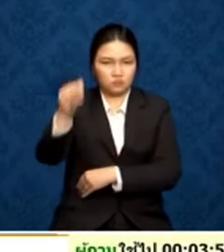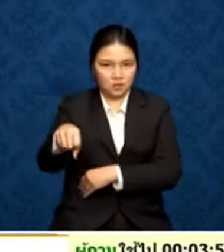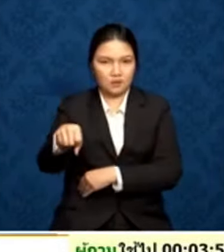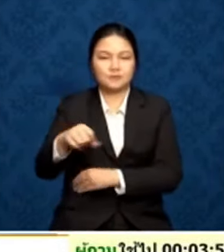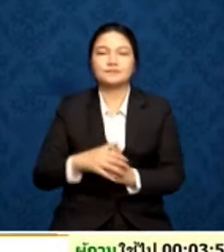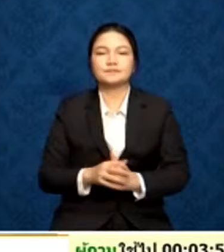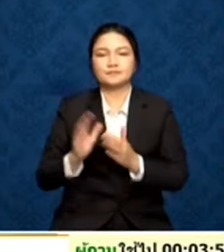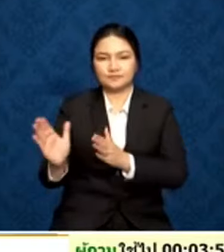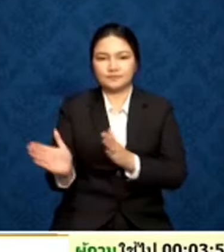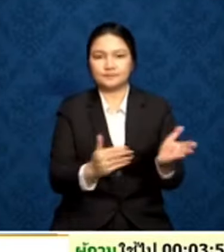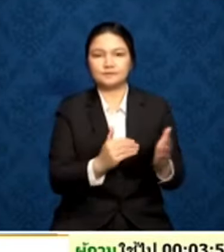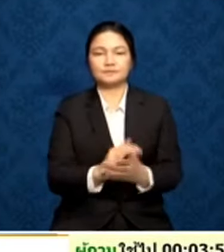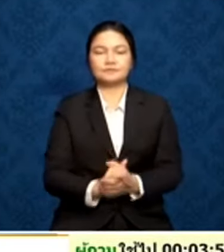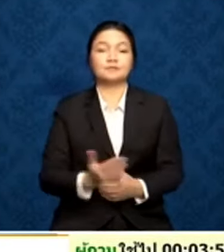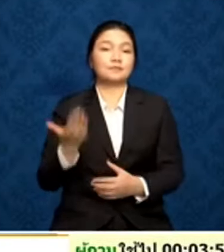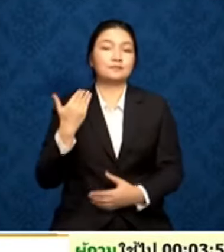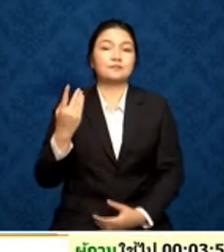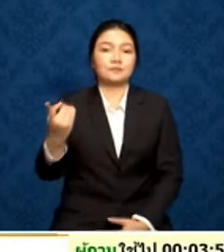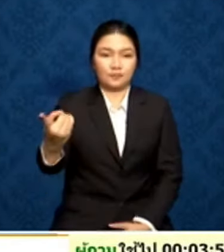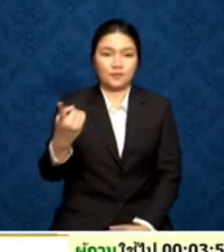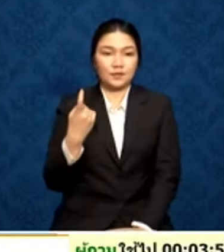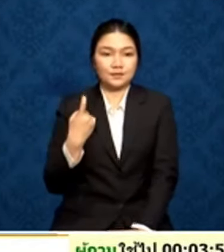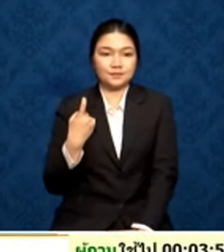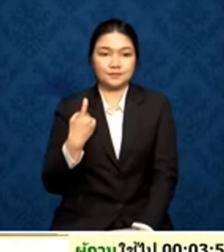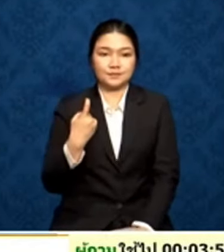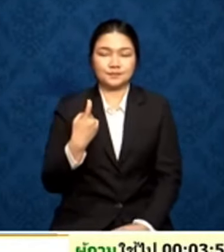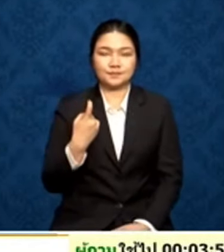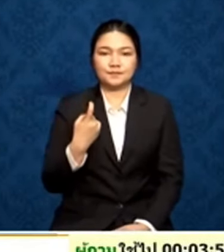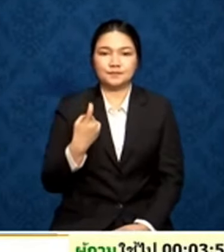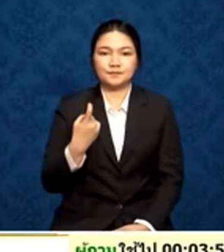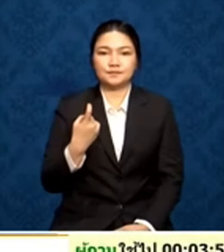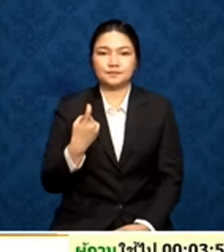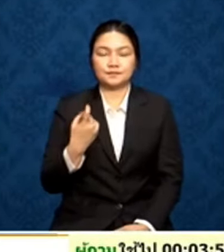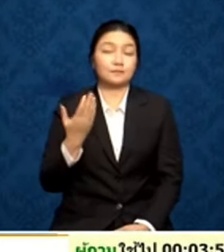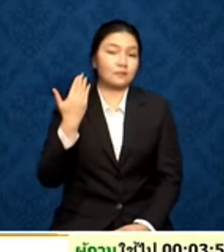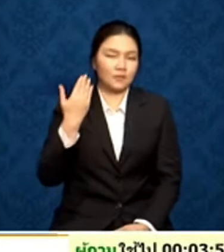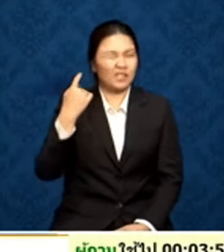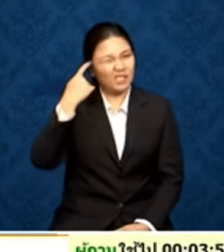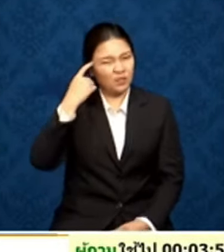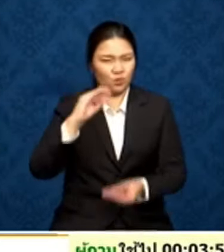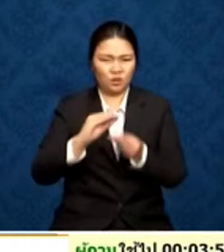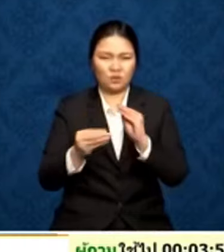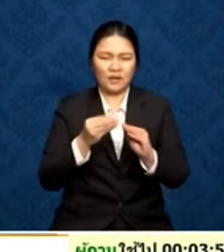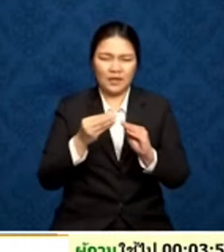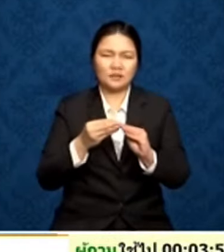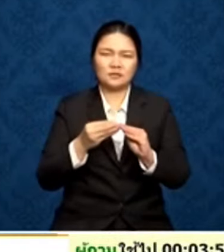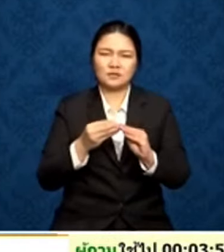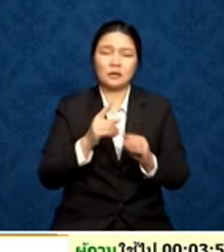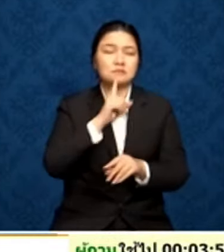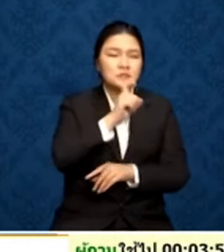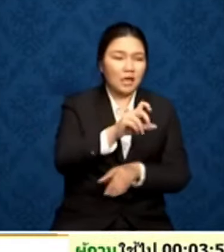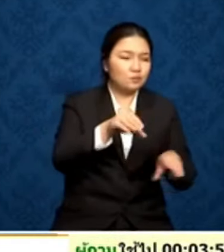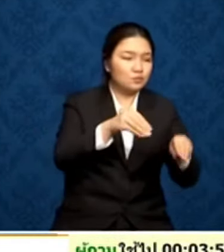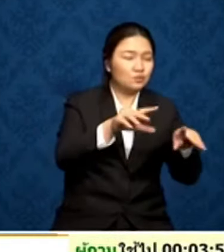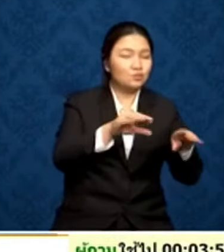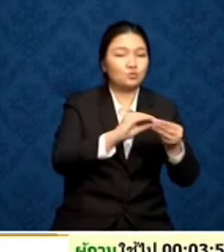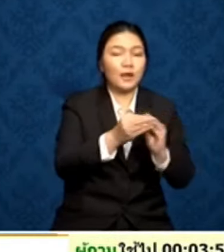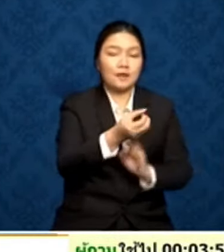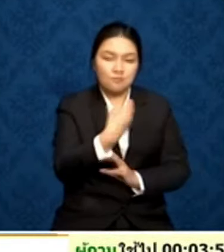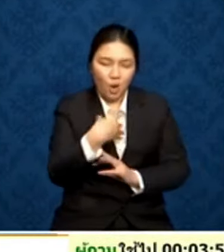ของคำถามที่ท่านให้ความเห็นว่าตัวเลขไม่ตรงกันเลยเนี่ยผมก็ได้รวบรวมม